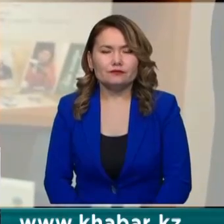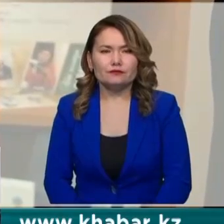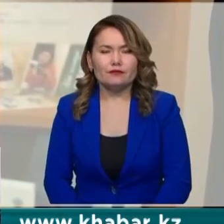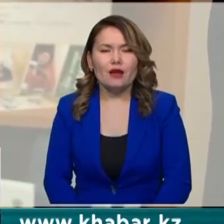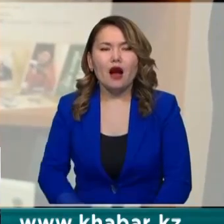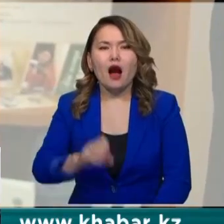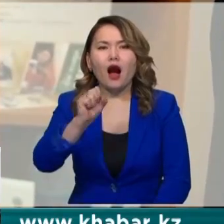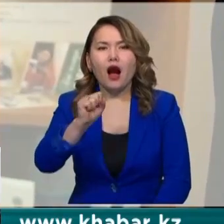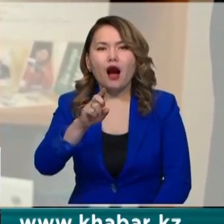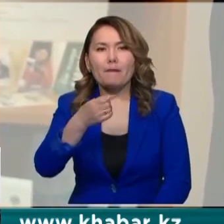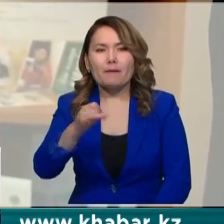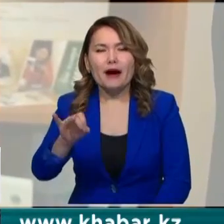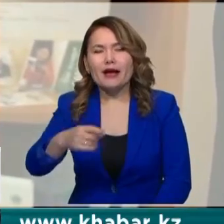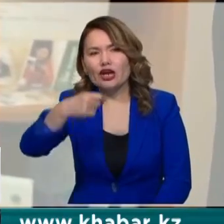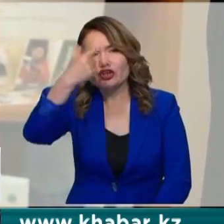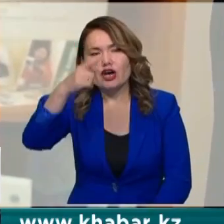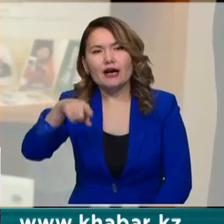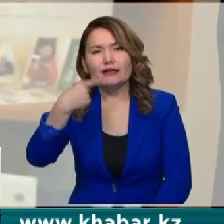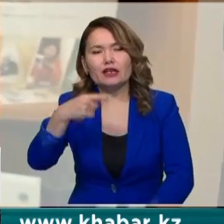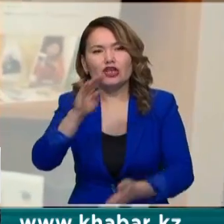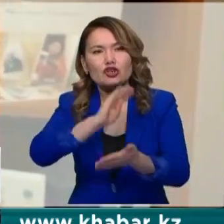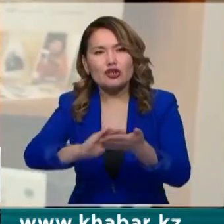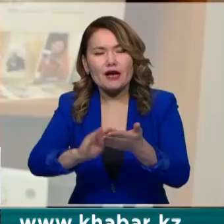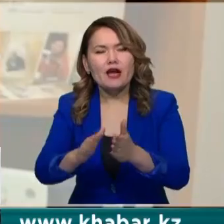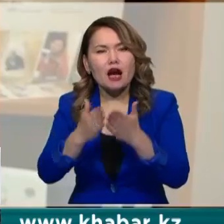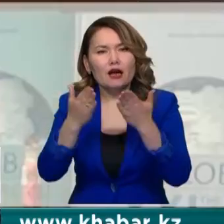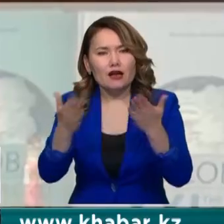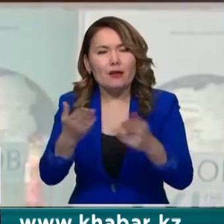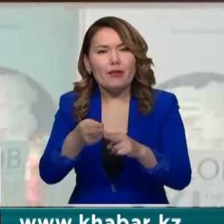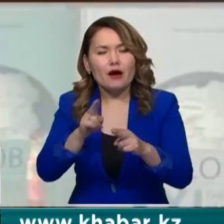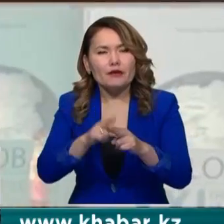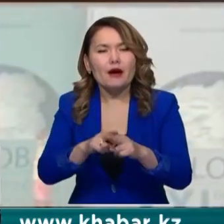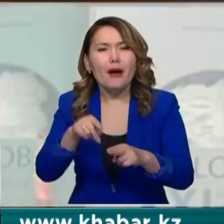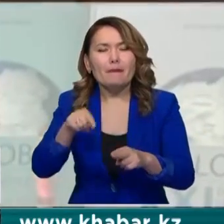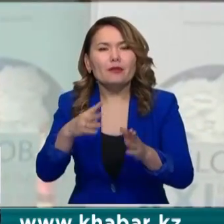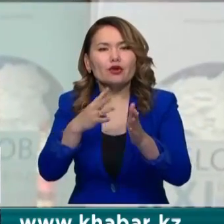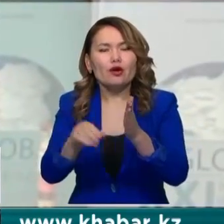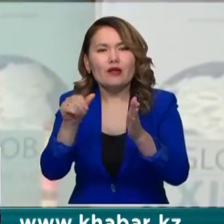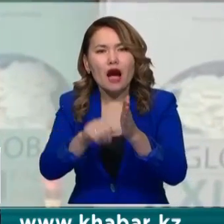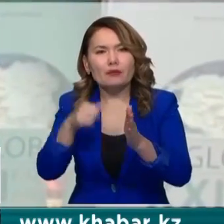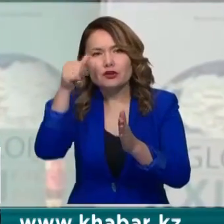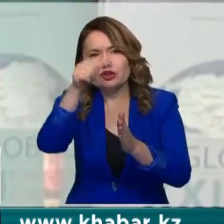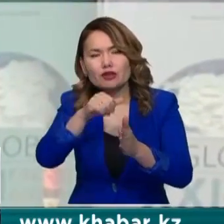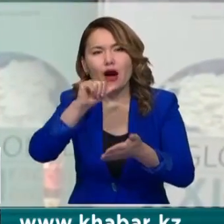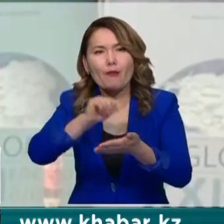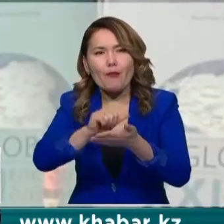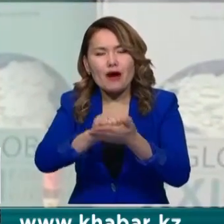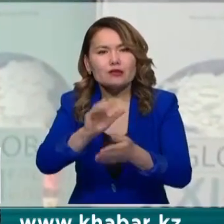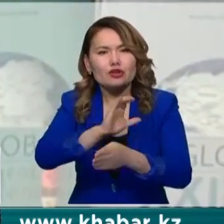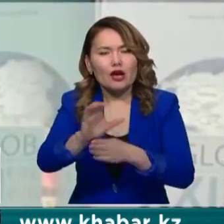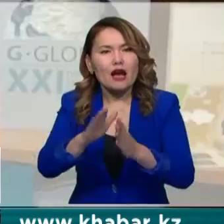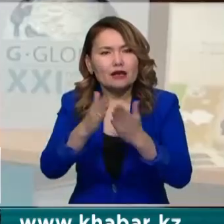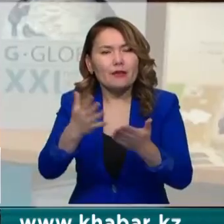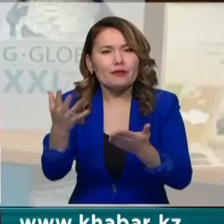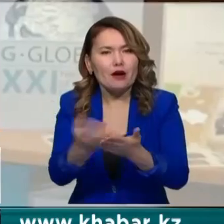Абайдың чех тіліндегі туындыларын іздеп, антиквар дүкенінде 1969 жылы шыққан жалғыз кітапты таптым. Оның шығармашылығы